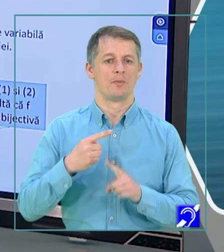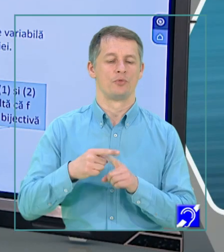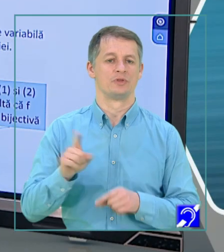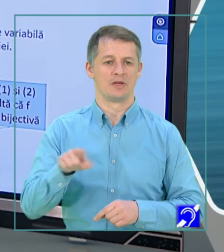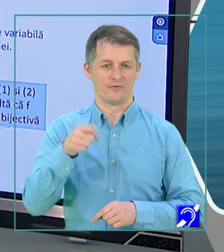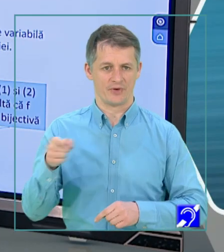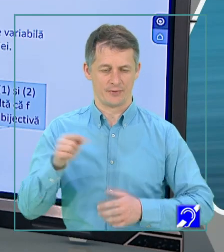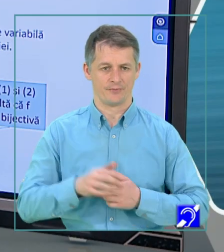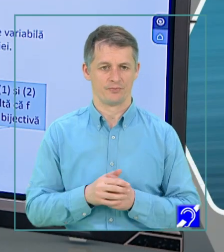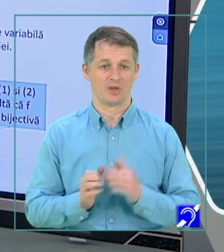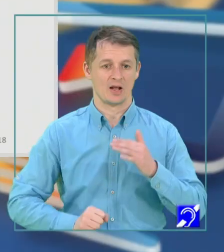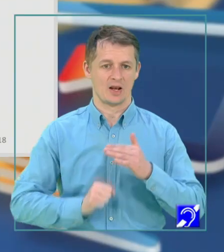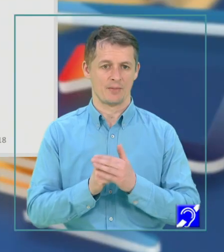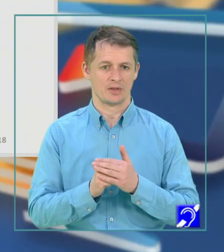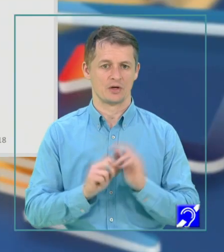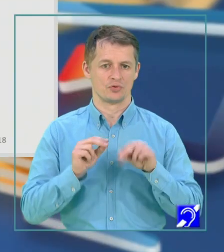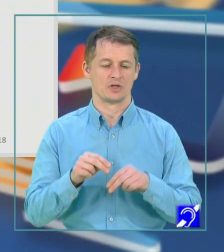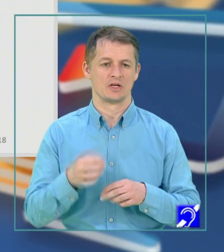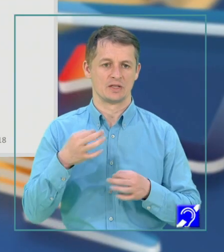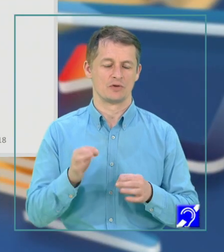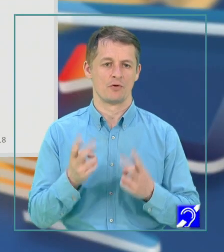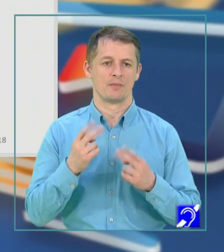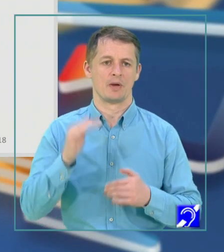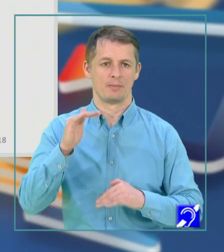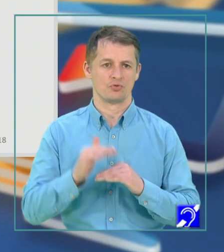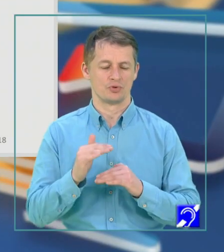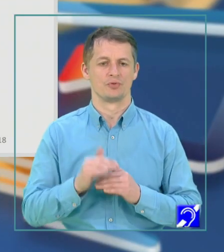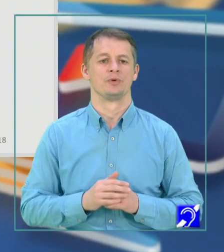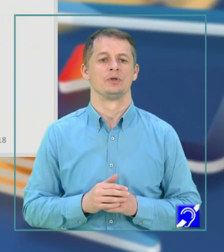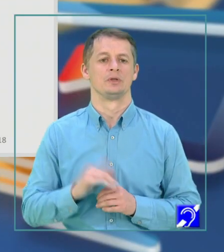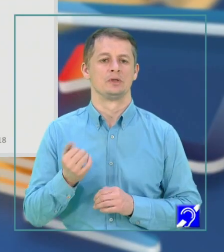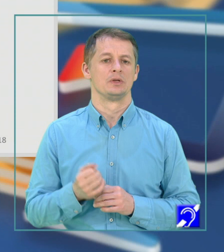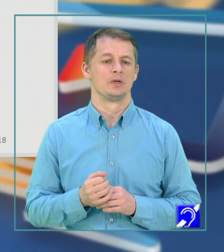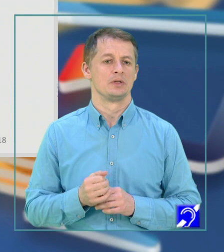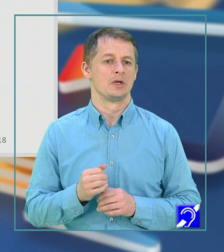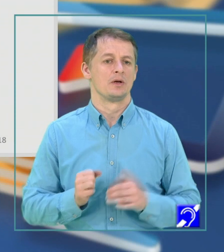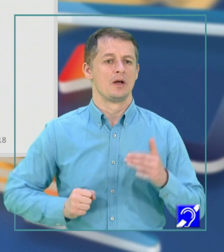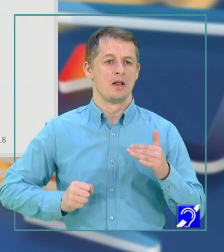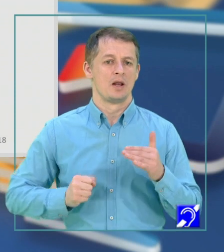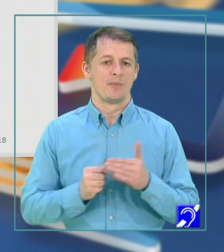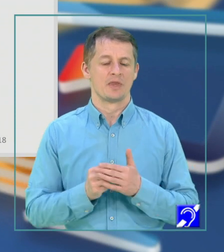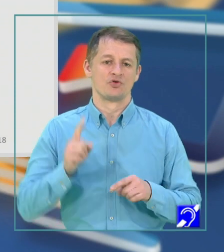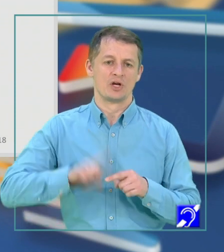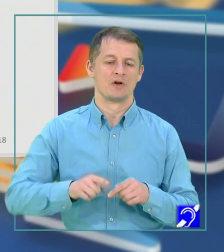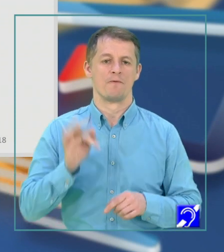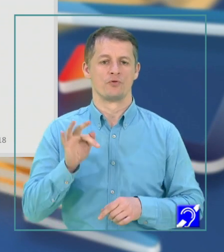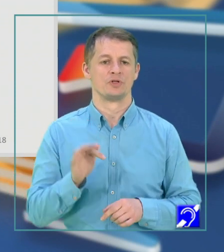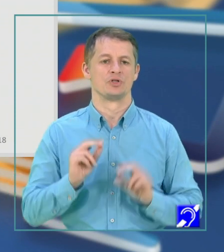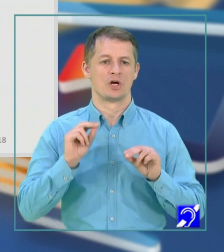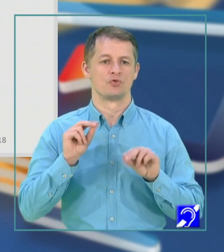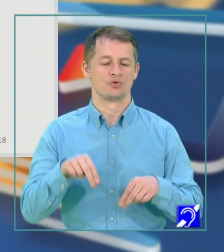infinit. Limita când x tinde la 10 cu valori mai mici din f de x este limita din aceeași funcție și obținem